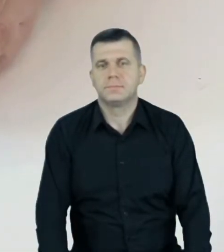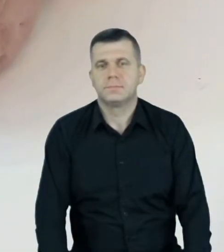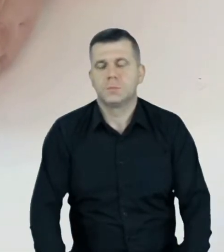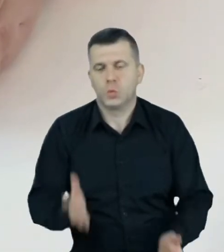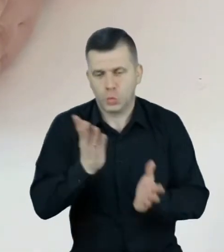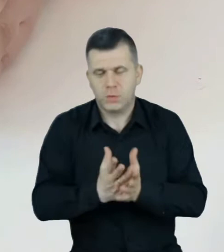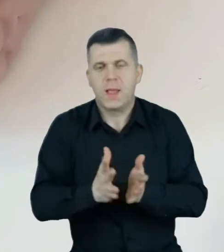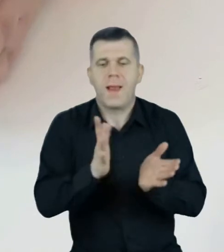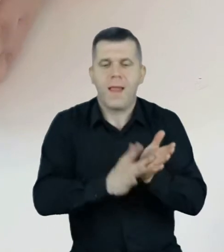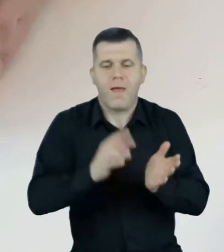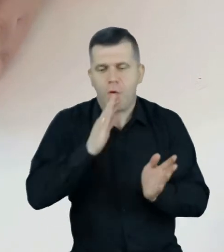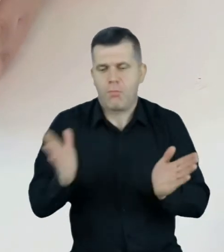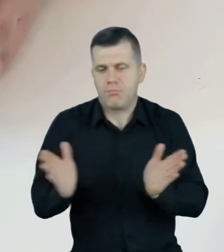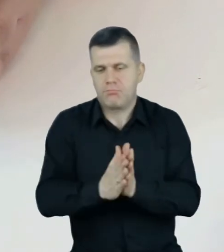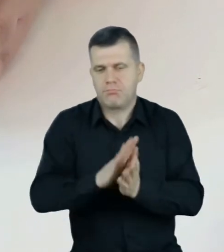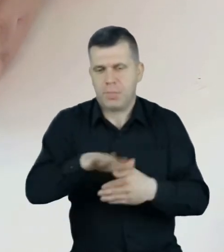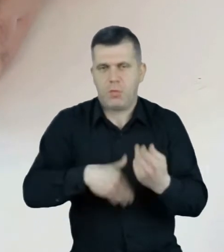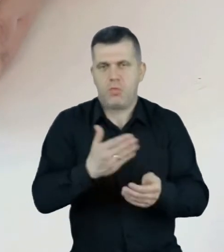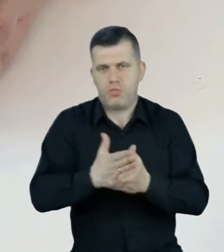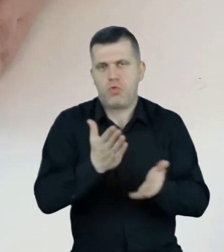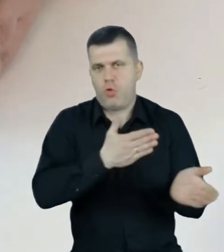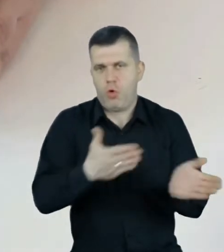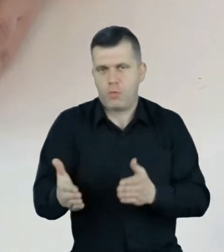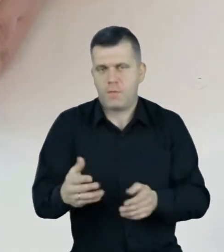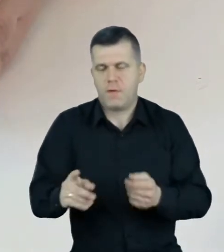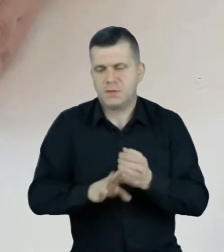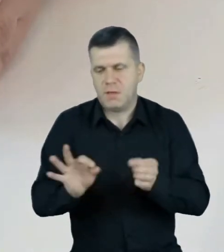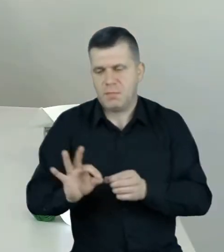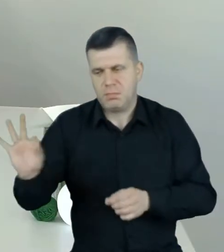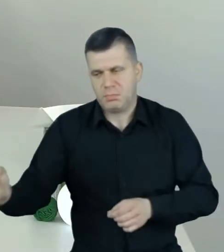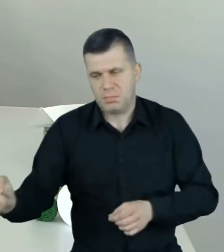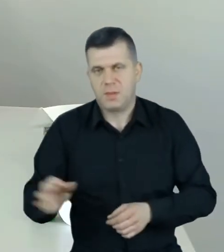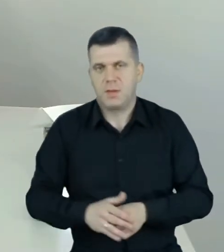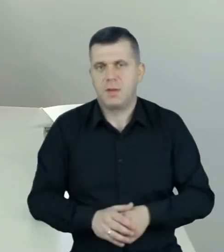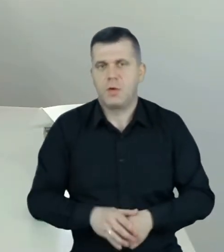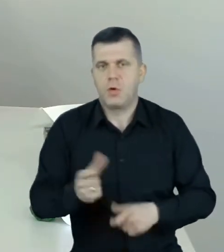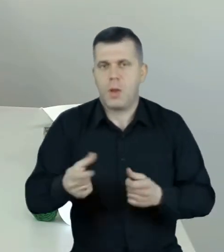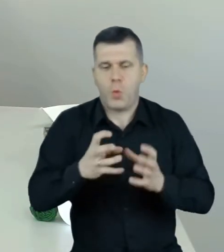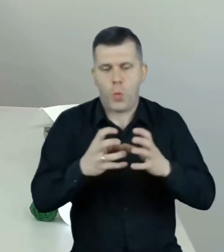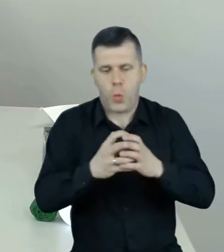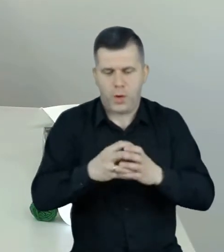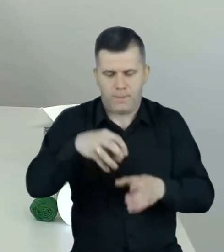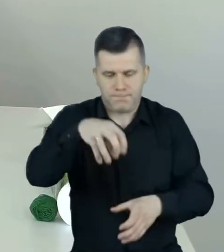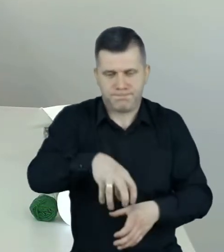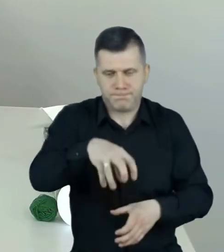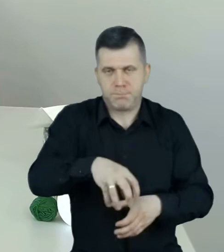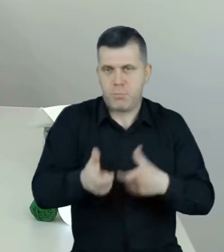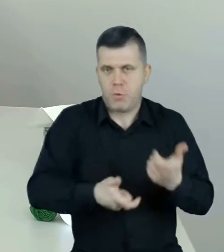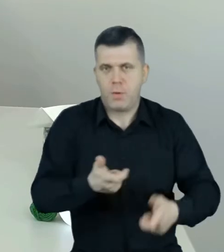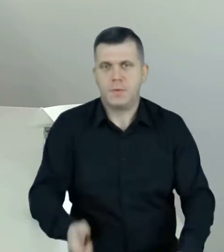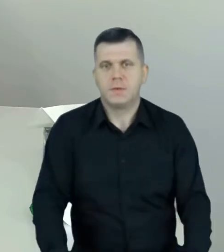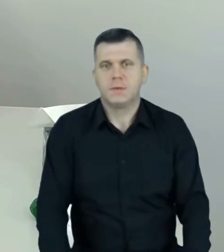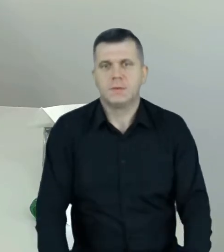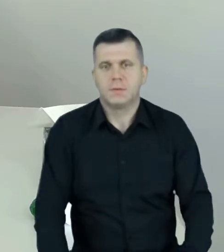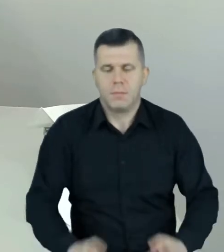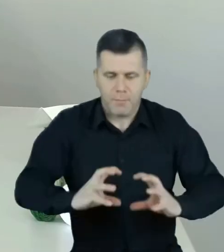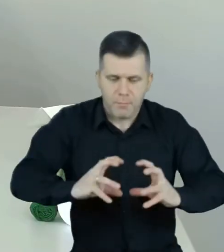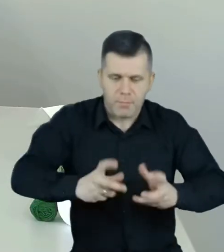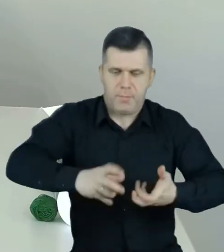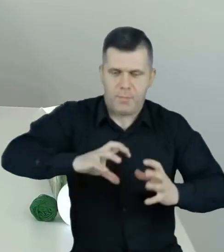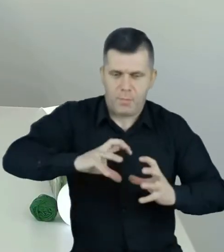się połączył patyczek odkładamy na bok i zabieramy się za łączenie naszego balonika